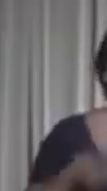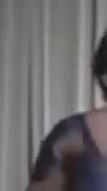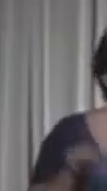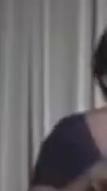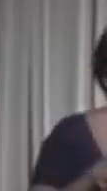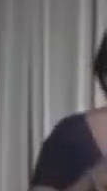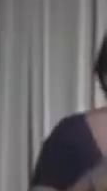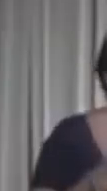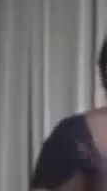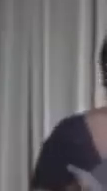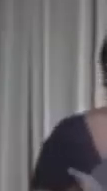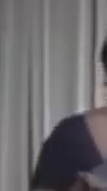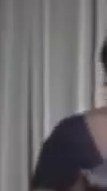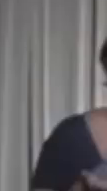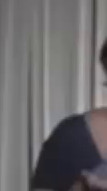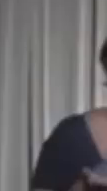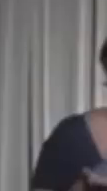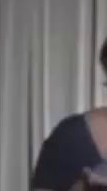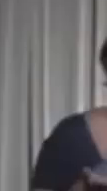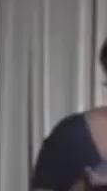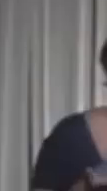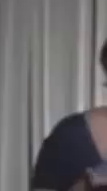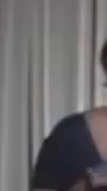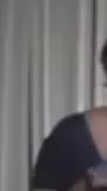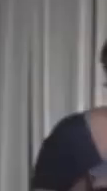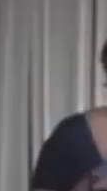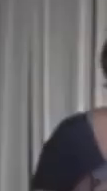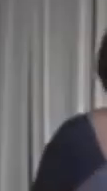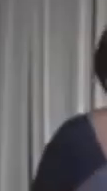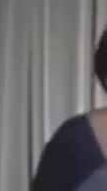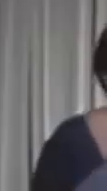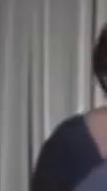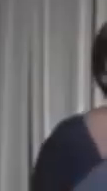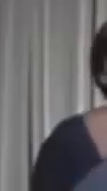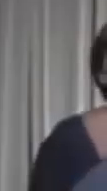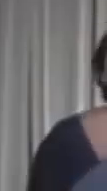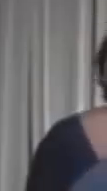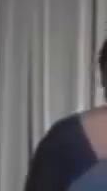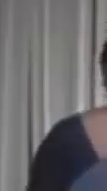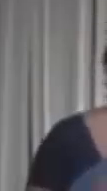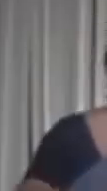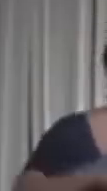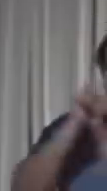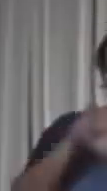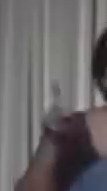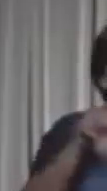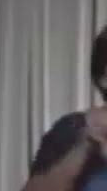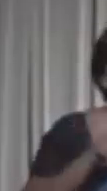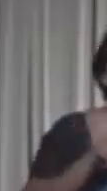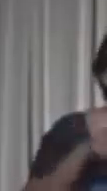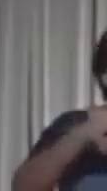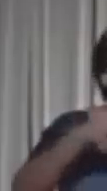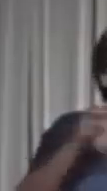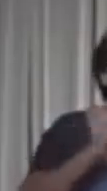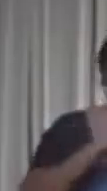இனவாதத்தை விதைக்காதீர்கள், இன்னும் இனவாதிகளுடைய கையை ஓங்க செய்யாதீர்கள், இனவாதம் மதவாதம் பேசுகின்றவர்களை தலையிலே தூக்கி